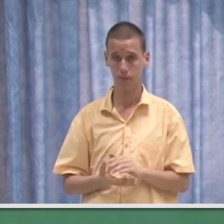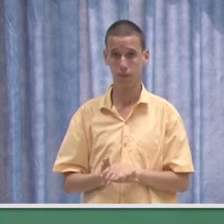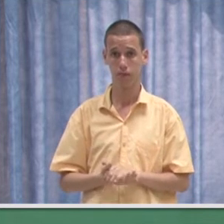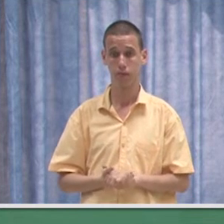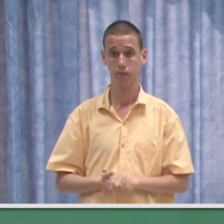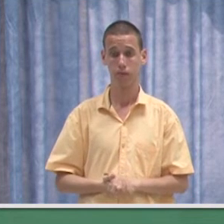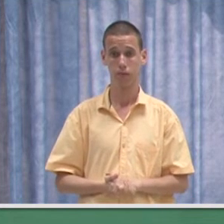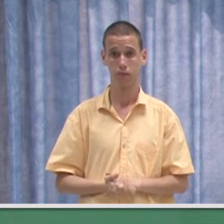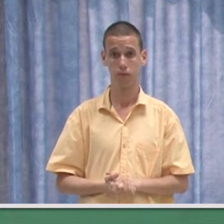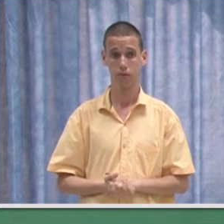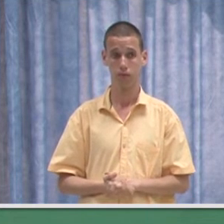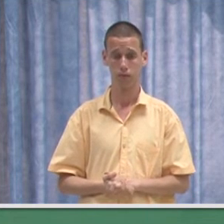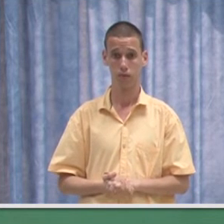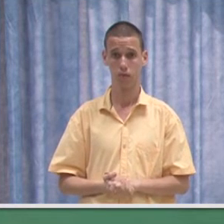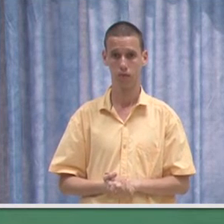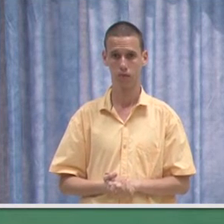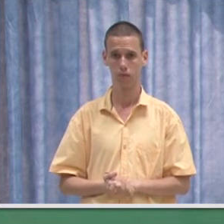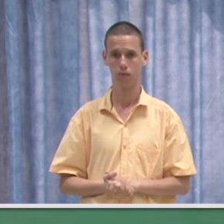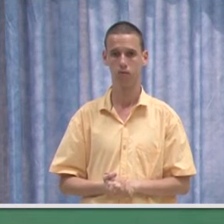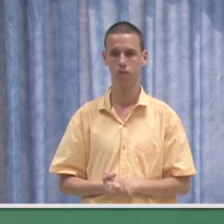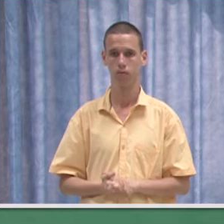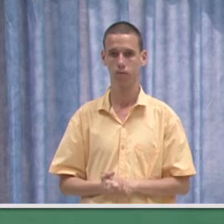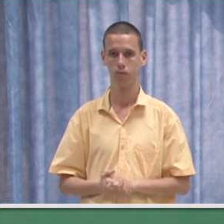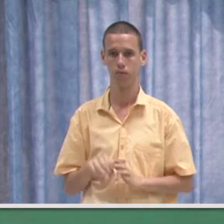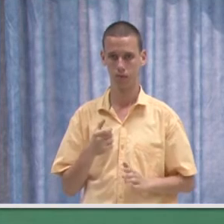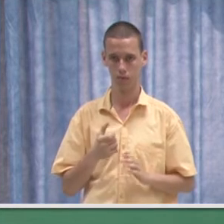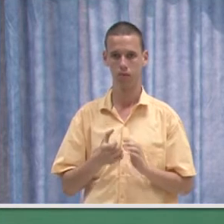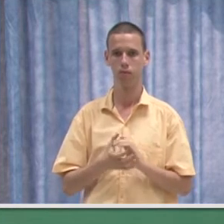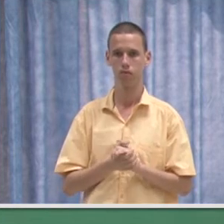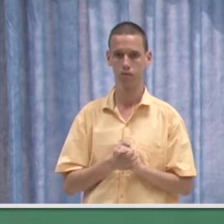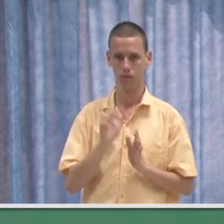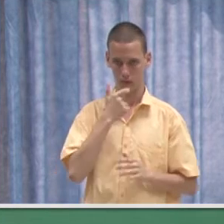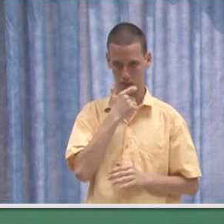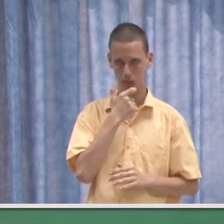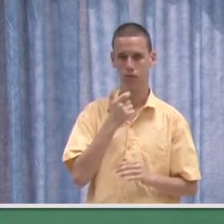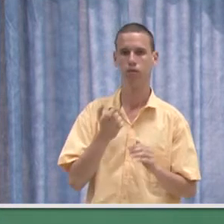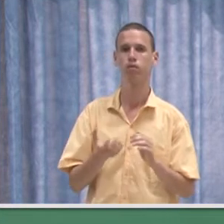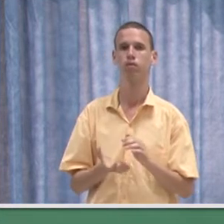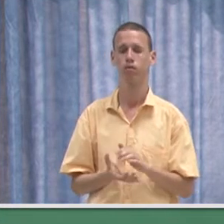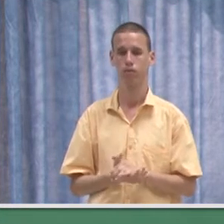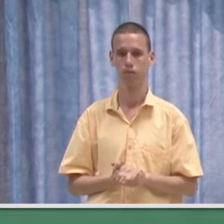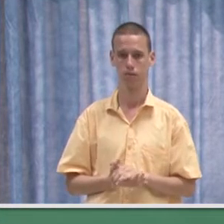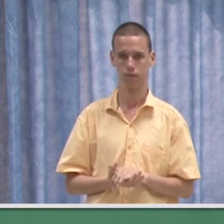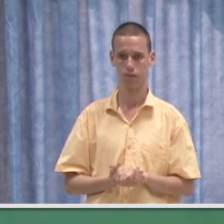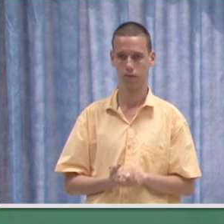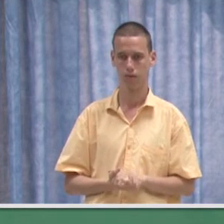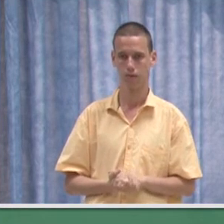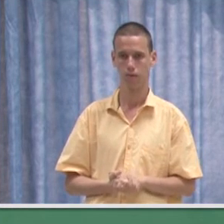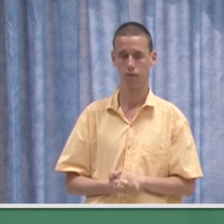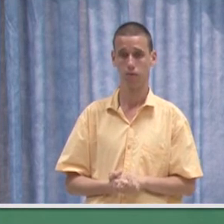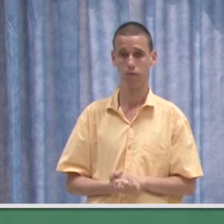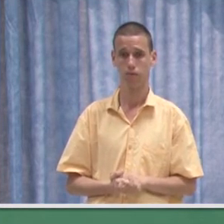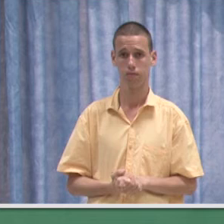anglais. Up to now, we have not picked up any new cases of COVID-19 in Seychelles. All